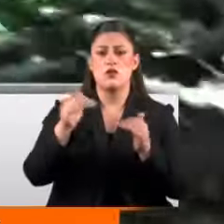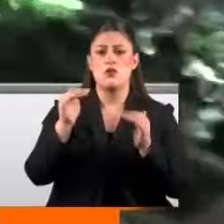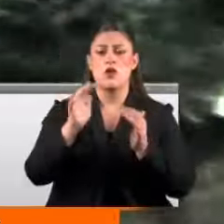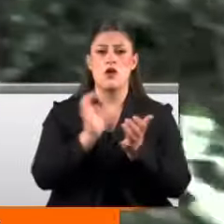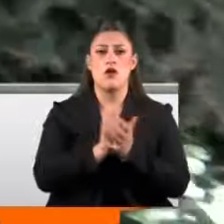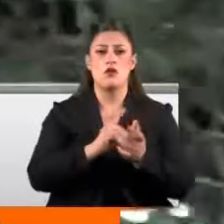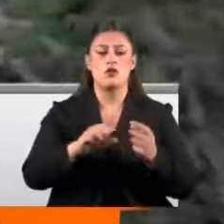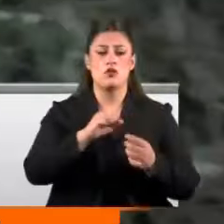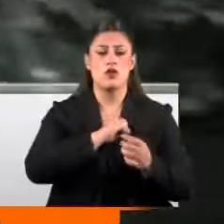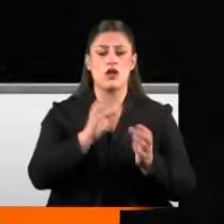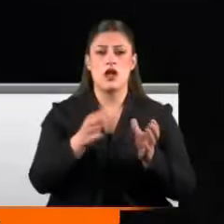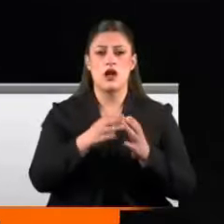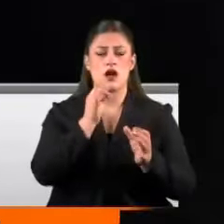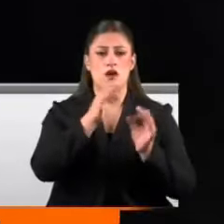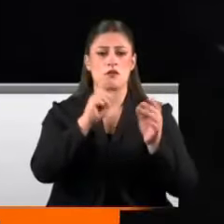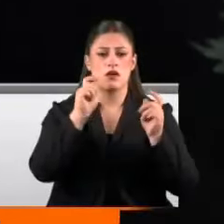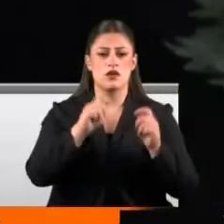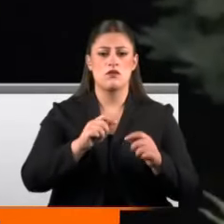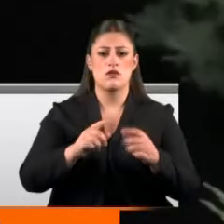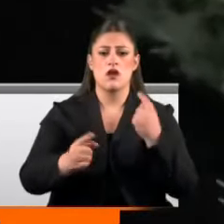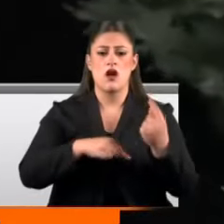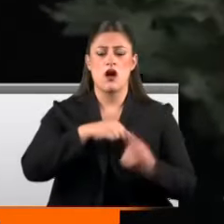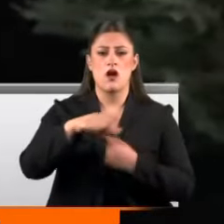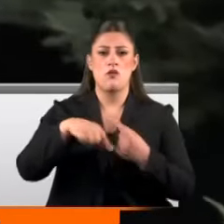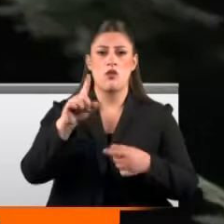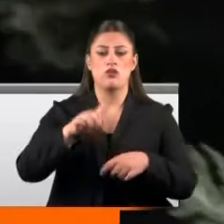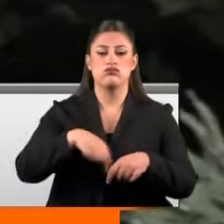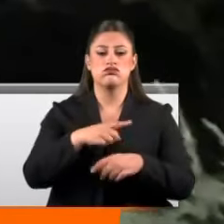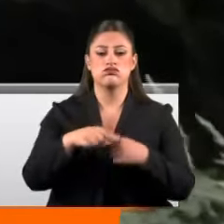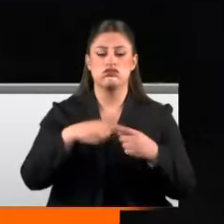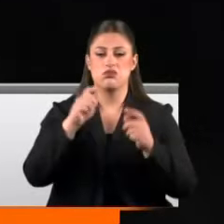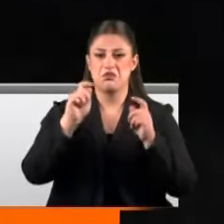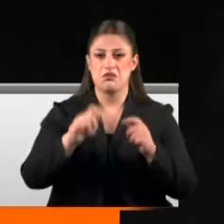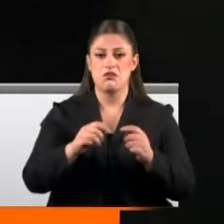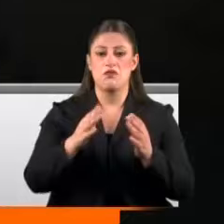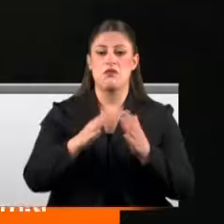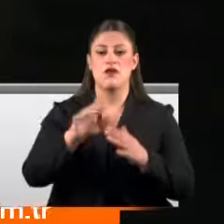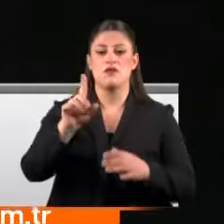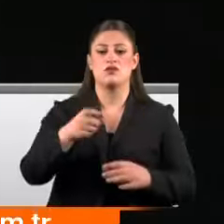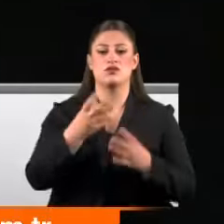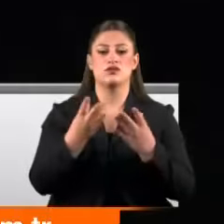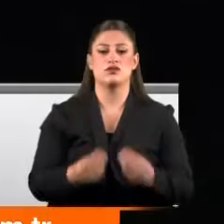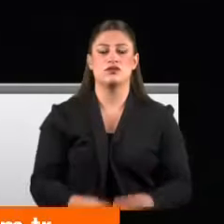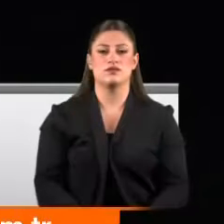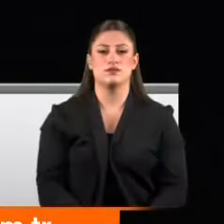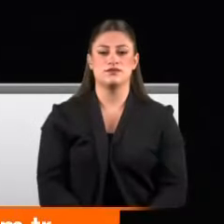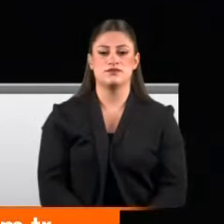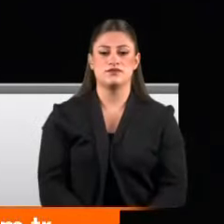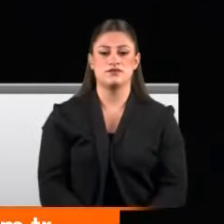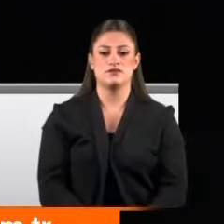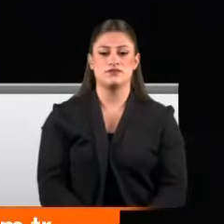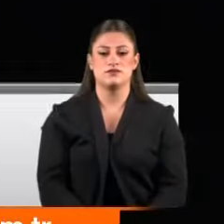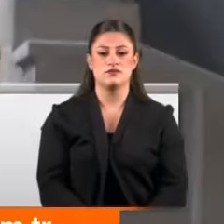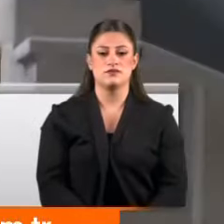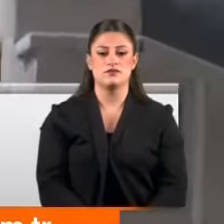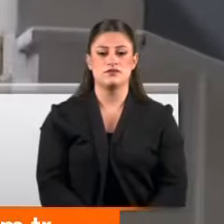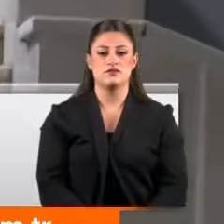Aramalar 10 saat sürdü. Halil amca neyse ki sağ salim evine döndü. Bulundu abi, bulundu. Çok şükür